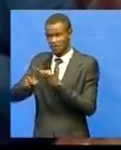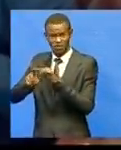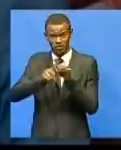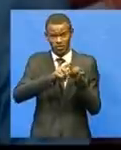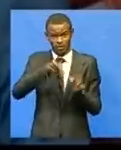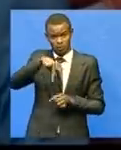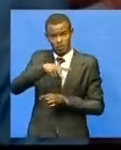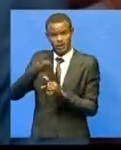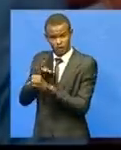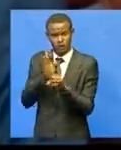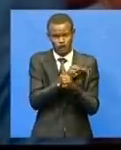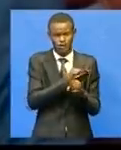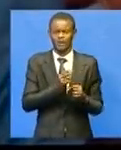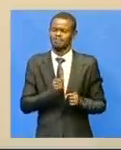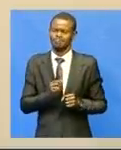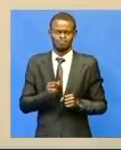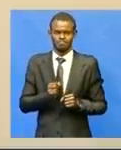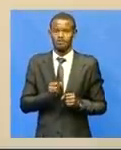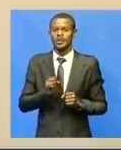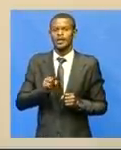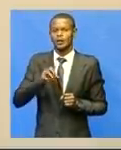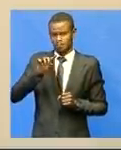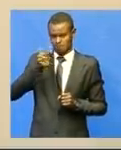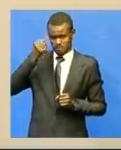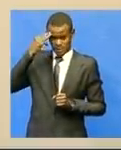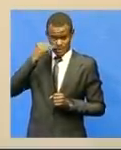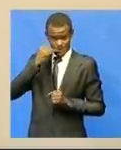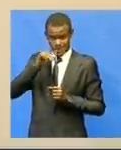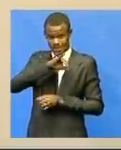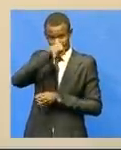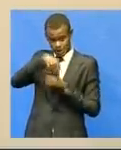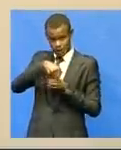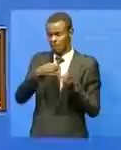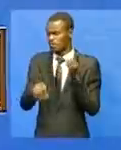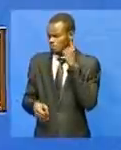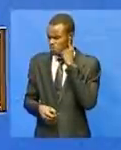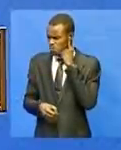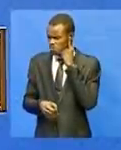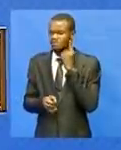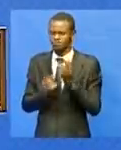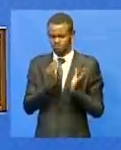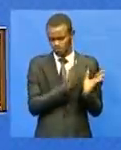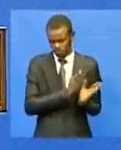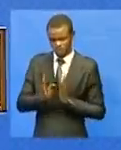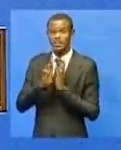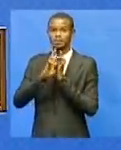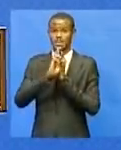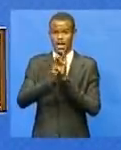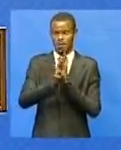l'Intérieur, décentralisation, affaires coutumières, sera bientôt soumis au président de la République et présenté en Conseil de